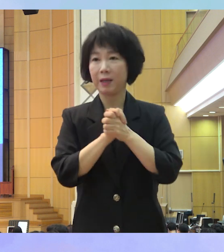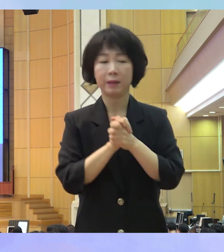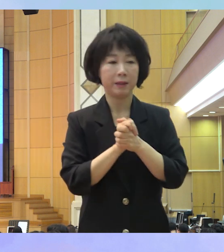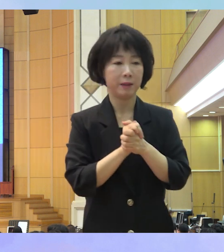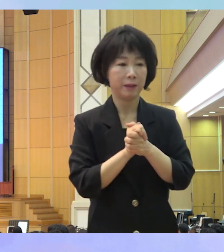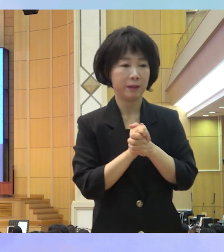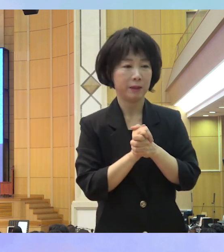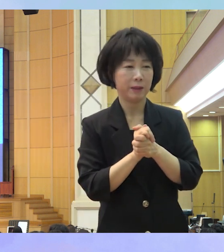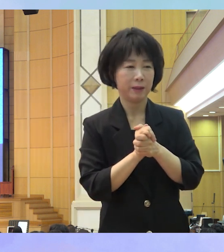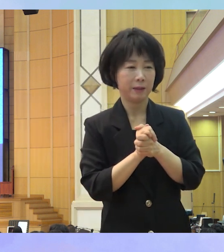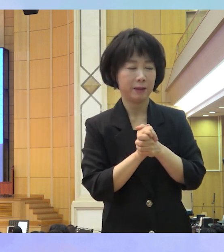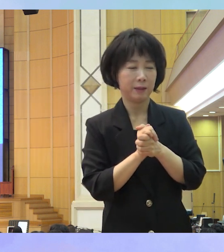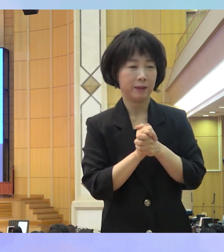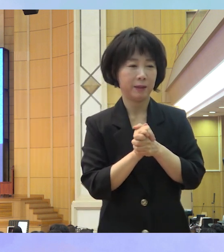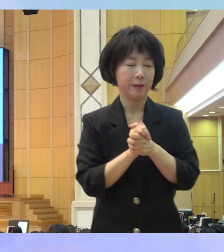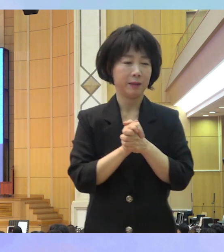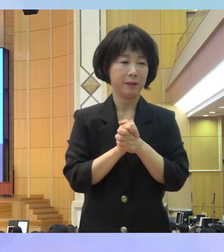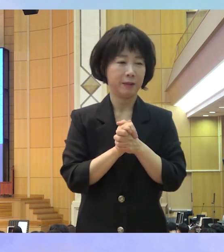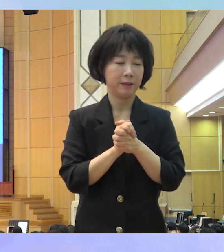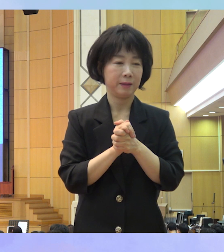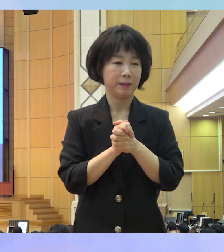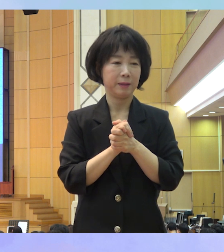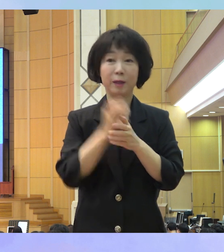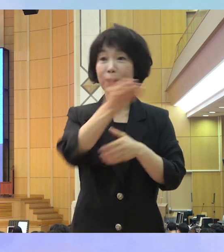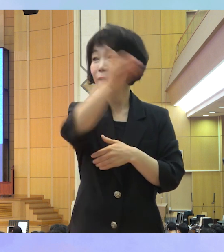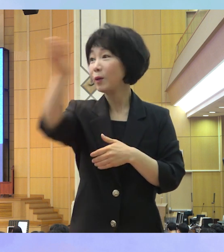이 말씀입니다. 여러분,